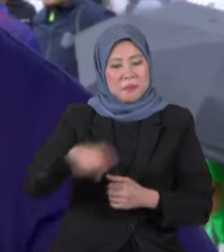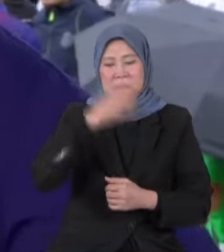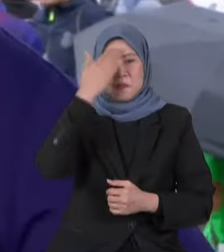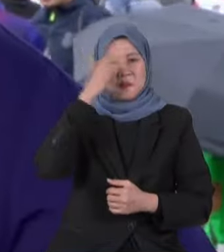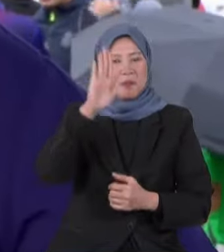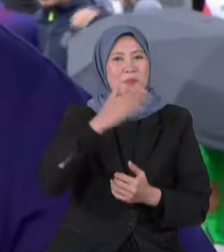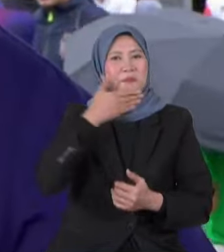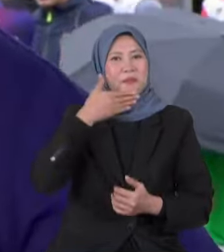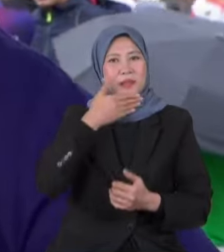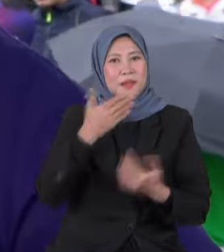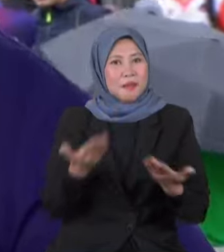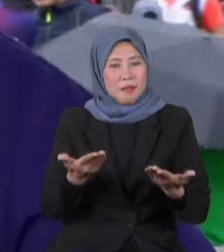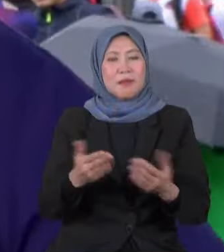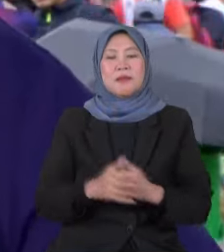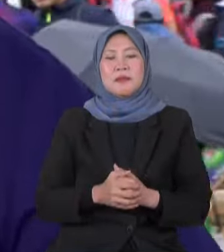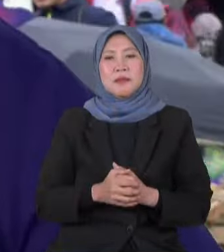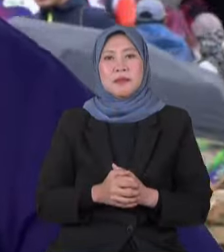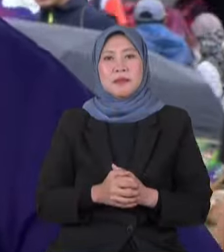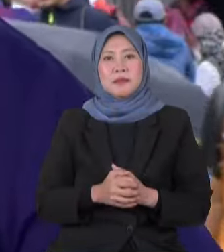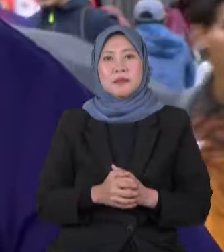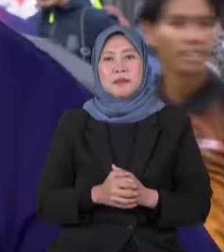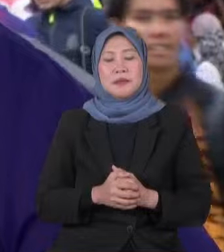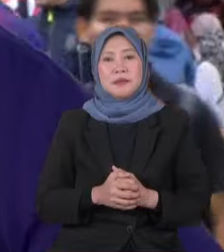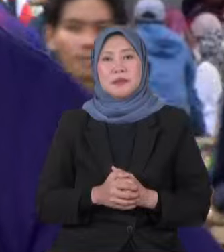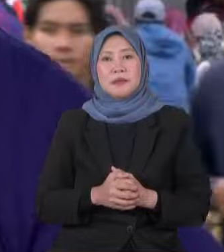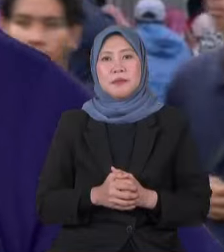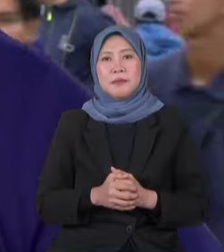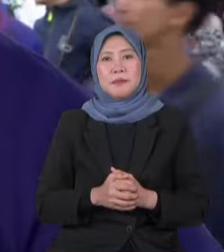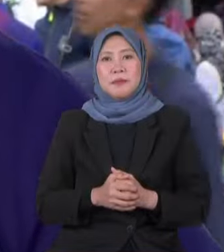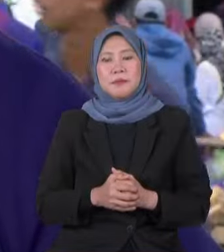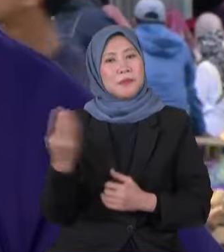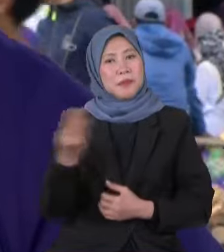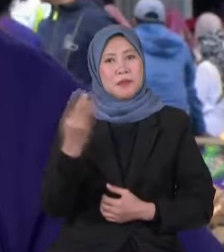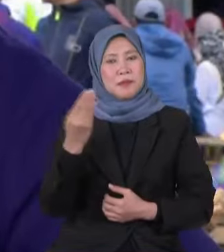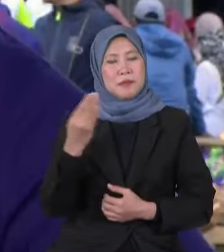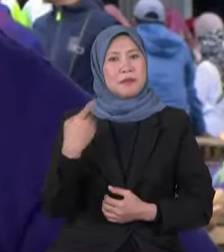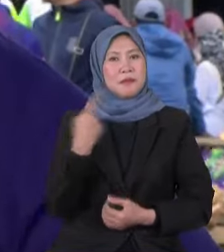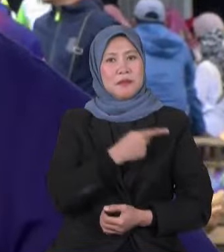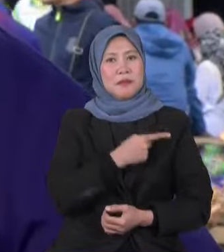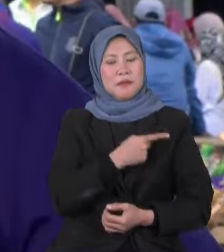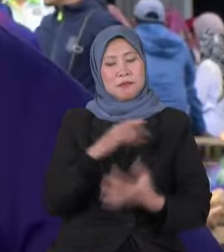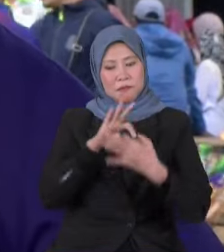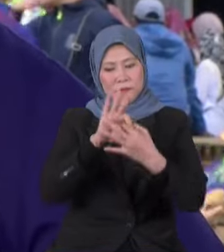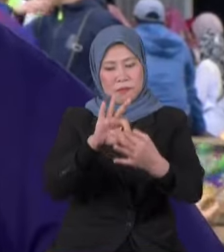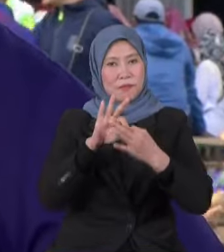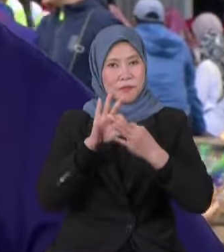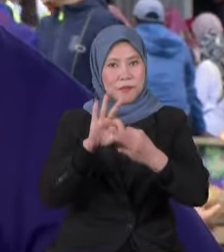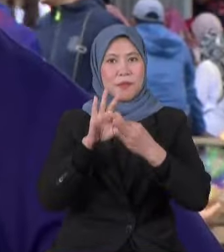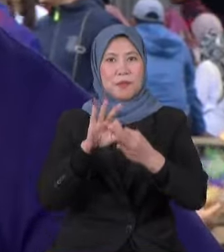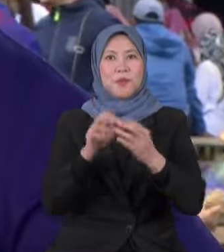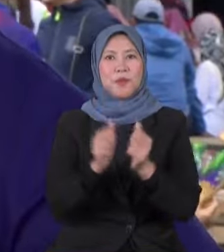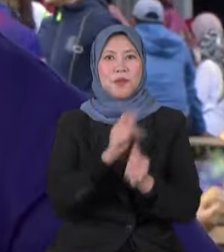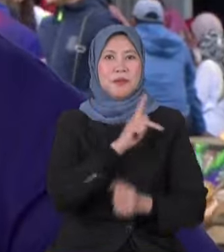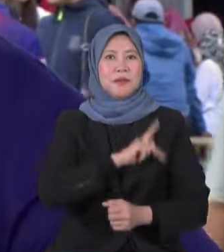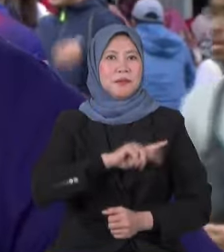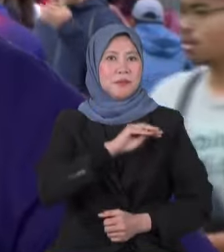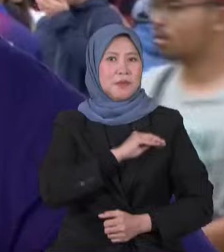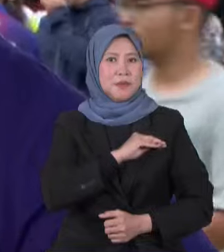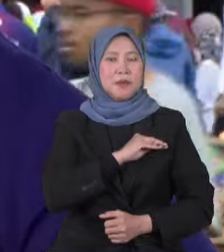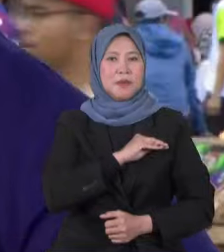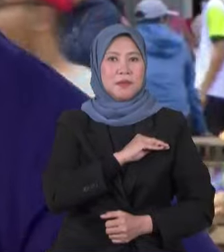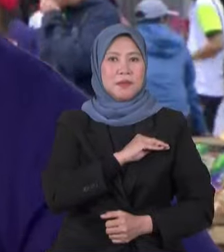didedahkan tentang perkara-perkara ini. Tetapi salah satu perkara yang selalu kita jalin baik dengan pihak kementerian,